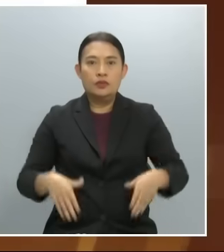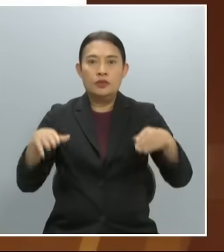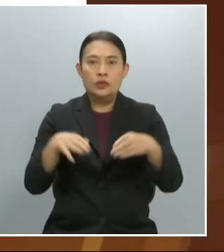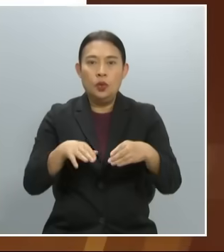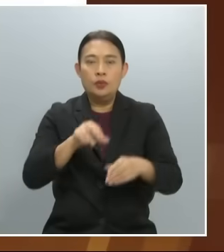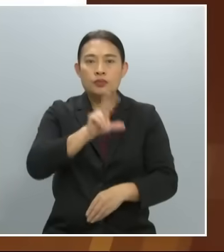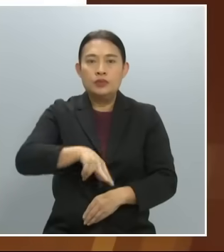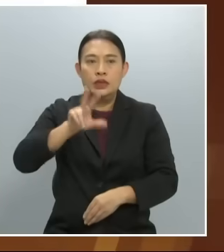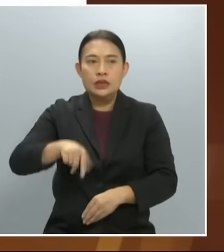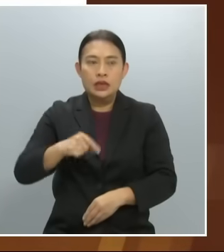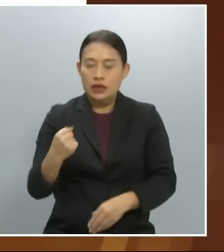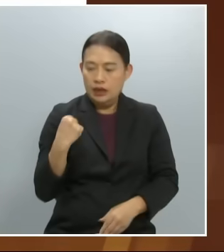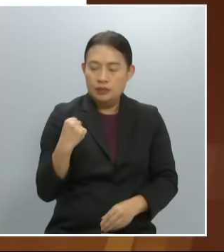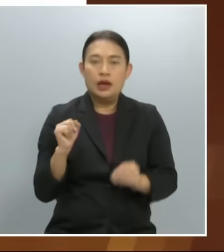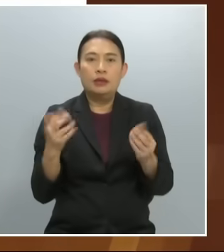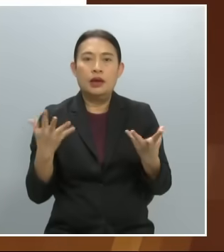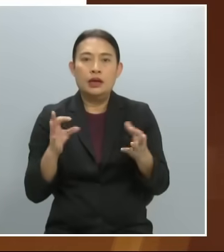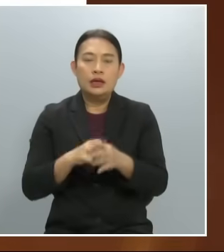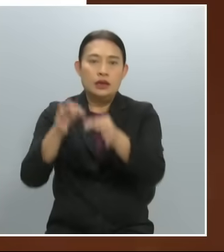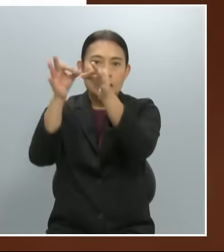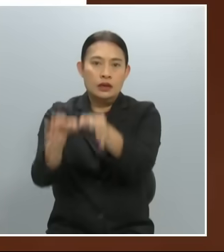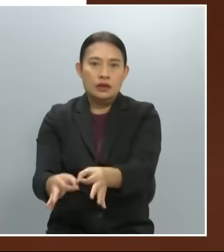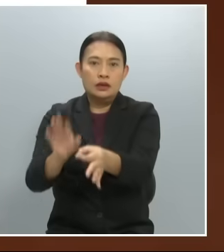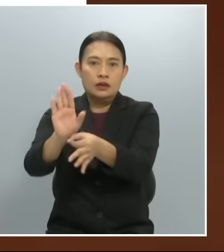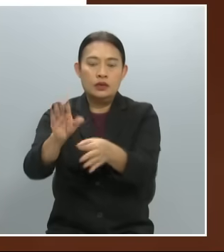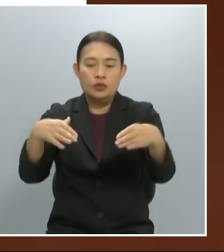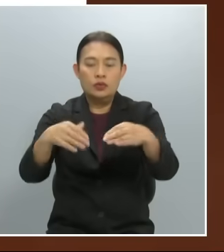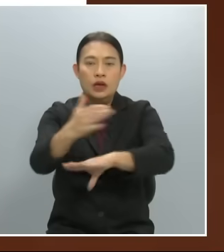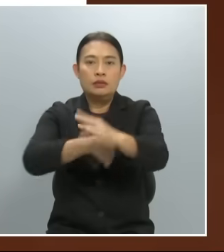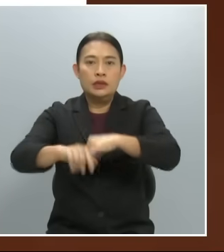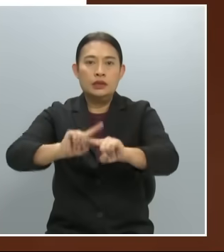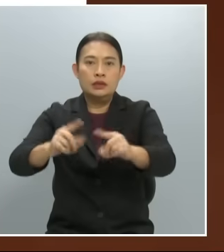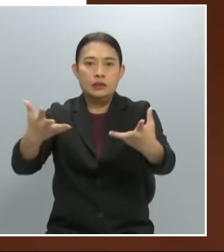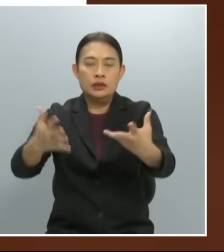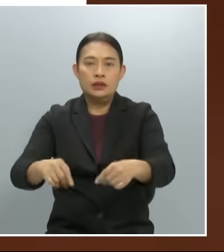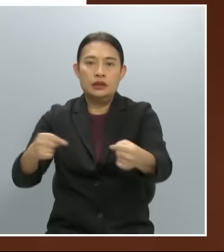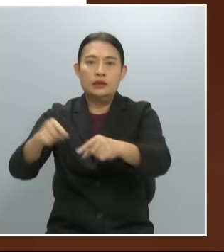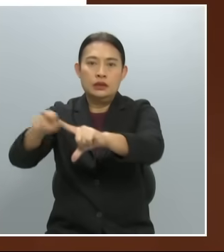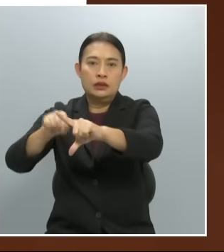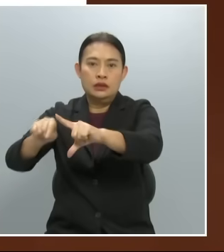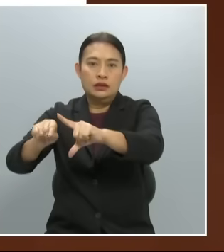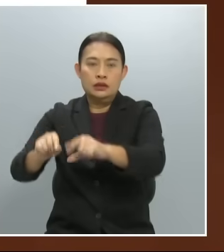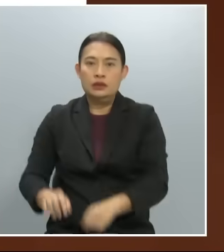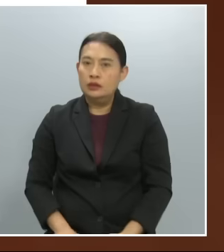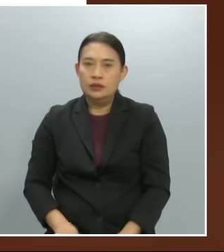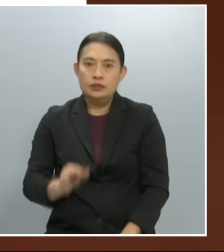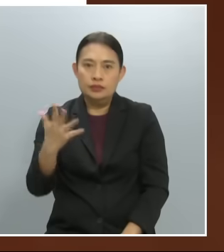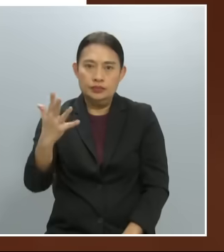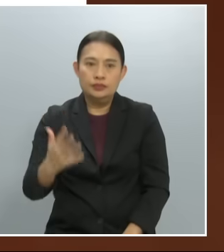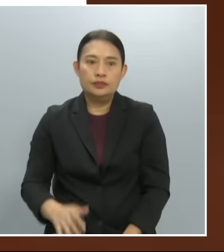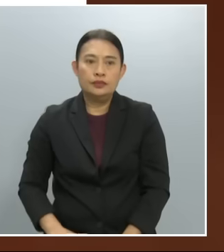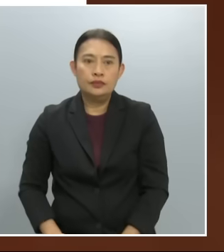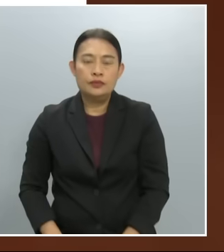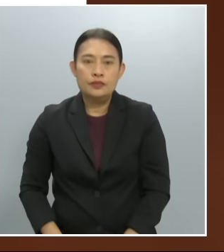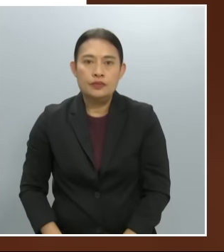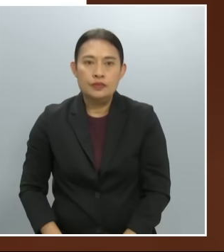ไม่เคยมีอำนาจควบคุมเหนือการตัดสินใจของพรรคการเมืองใดๆเลยโดยเฉพาะกับพรรคก้าวไกลยิ่งเป็นไปไม่ได้ไทม์ไลน์ข้อที่จริง